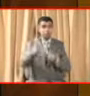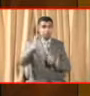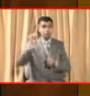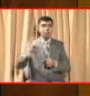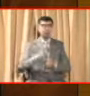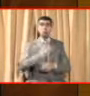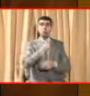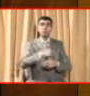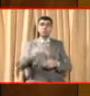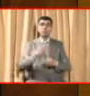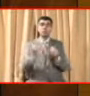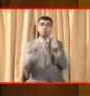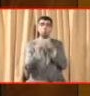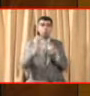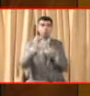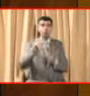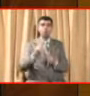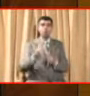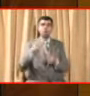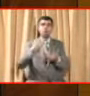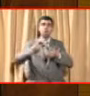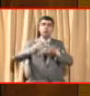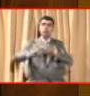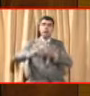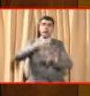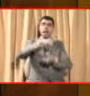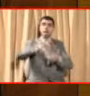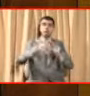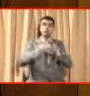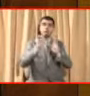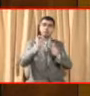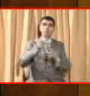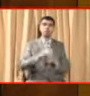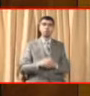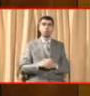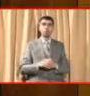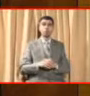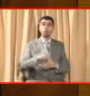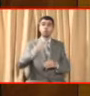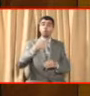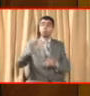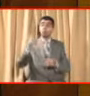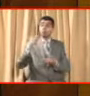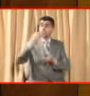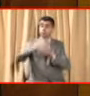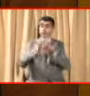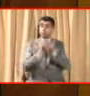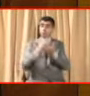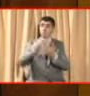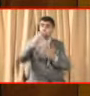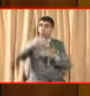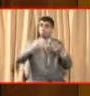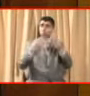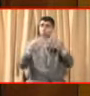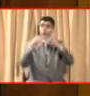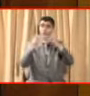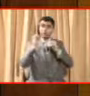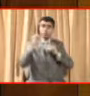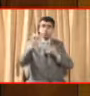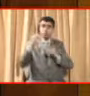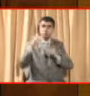التي تمنحها سويسرا للمغرب بناء على طلبه، ويتقاسم الطرفان الانشغالات المشتركة المتعلقة